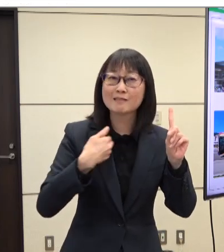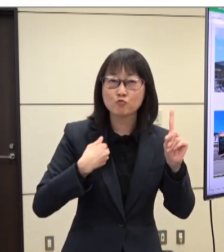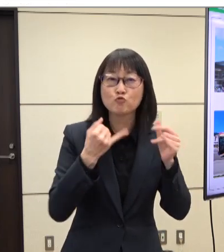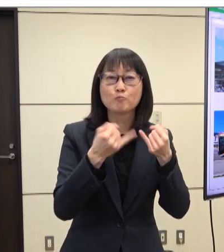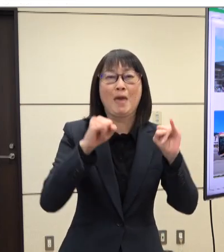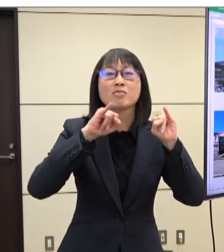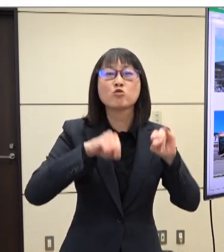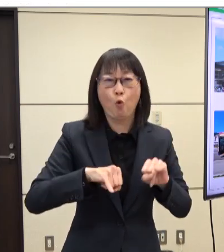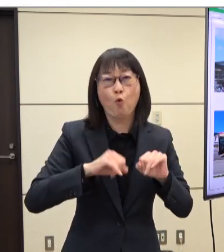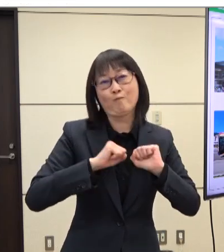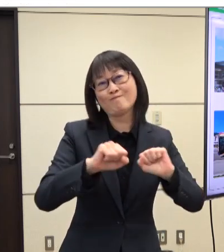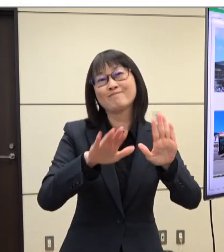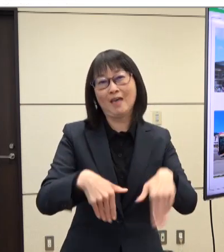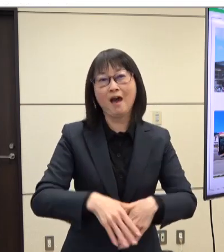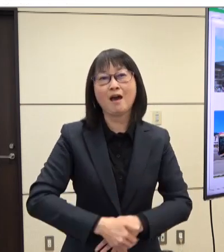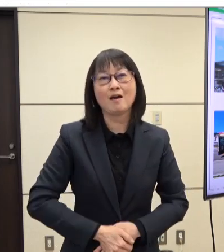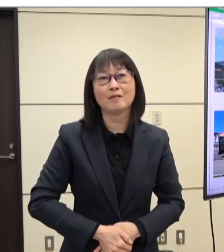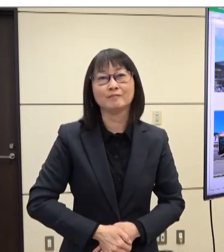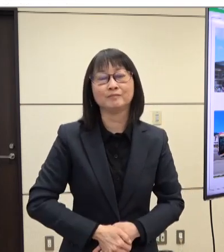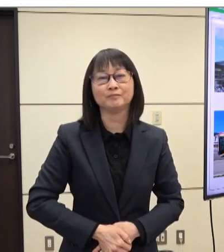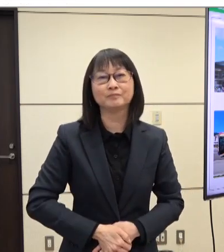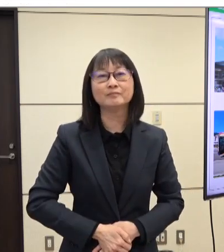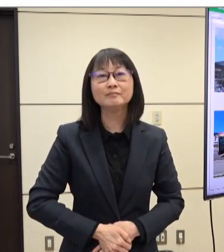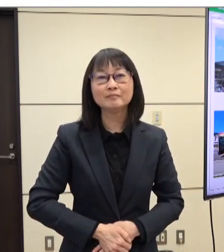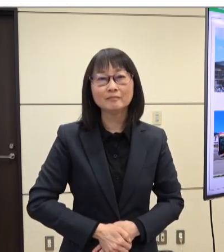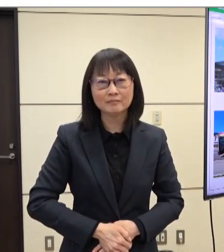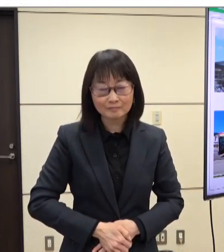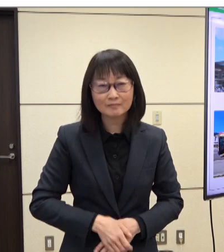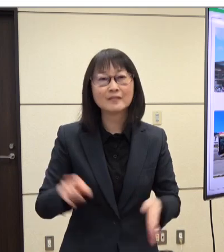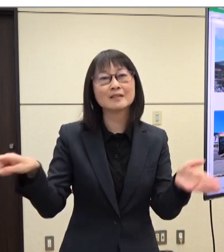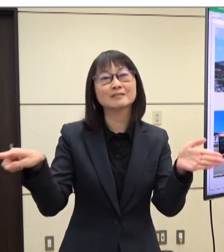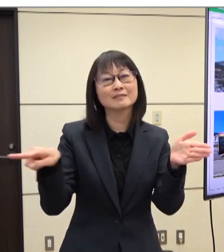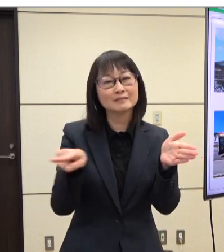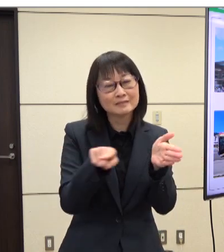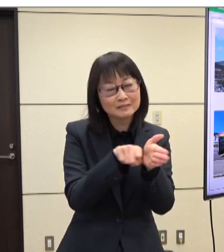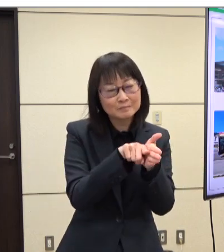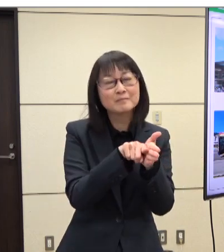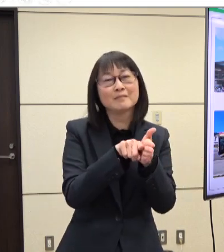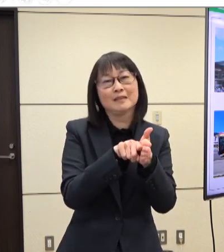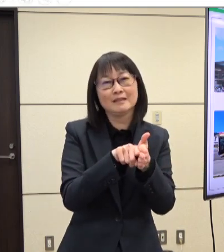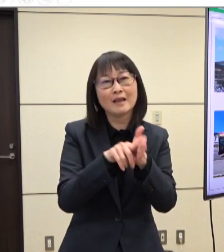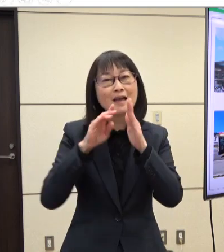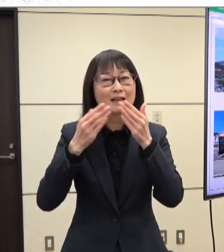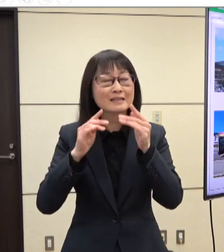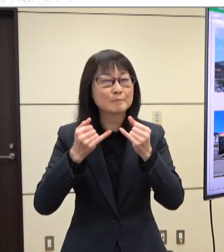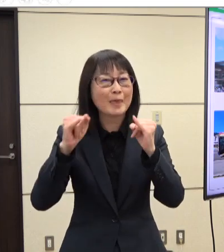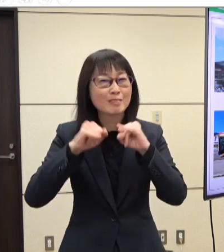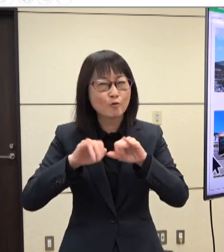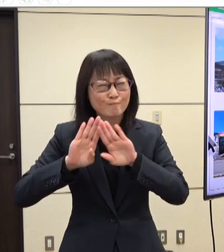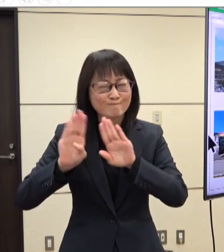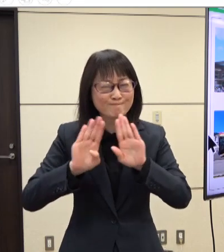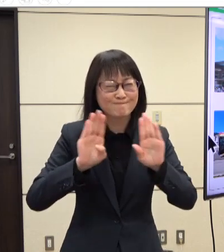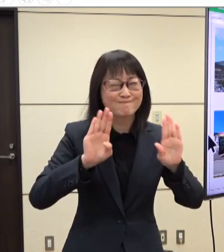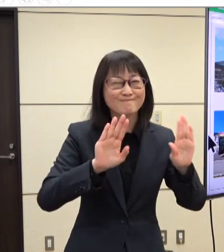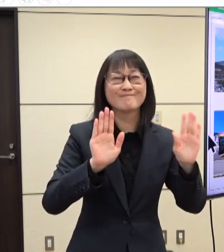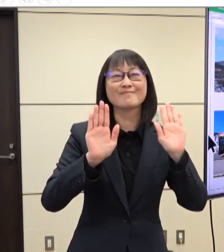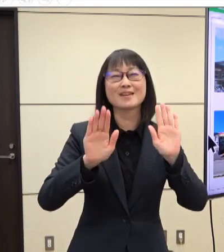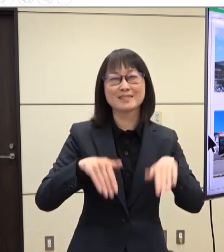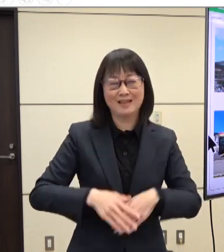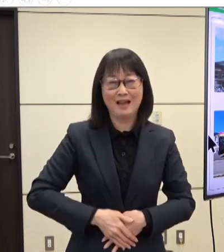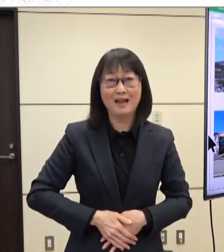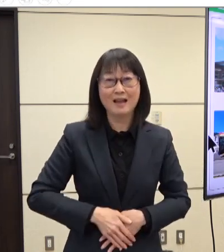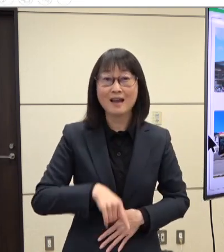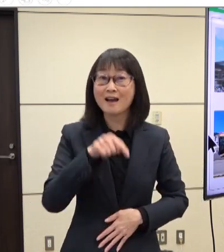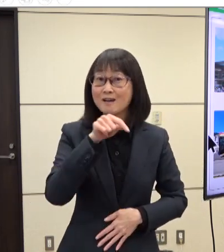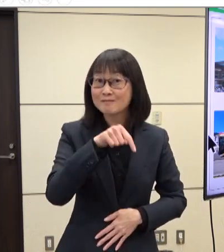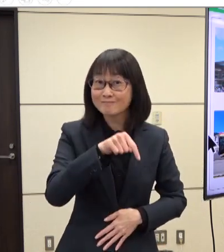実施をしまして、集客に努めてきたわけであります。またこちらは果物が一